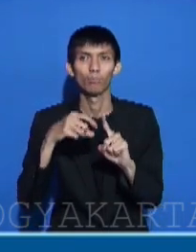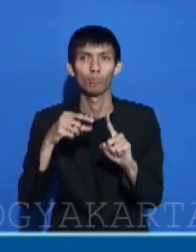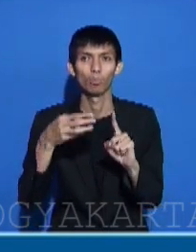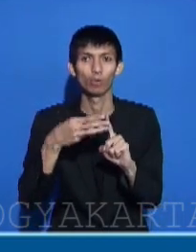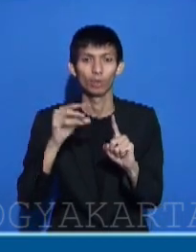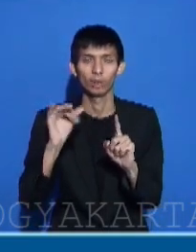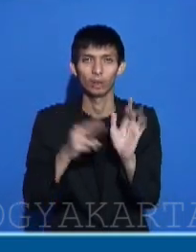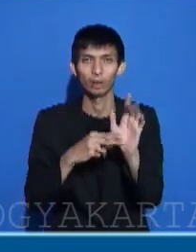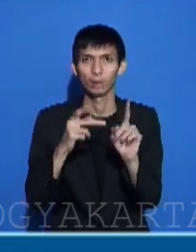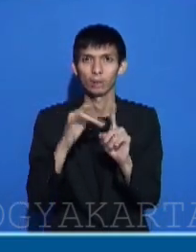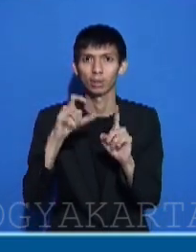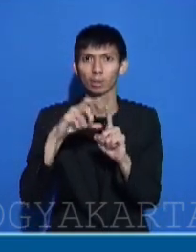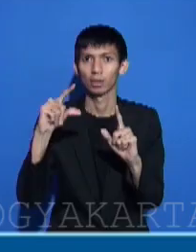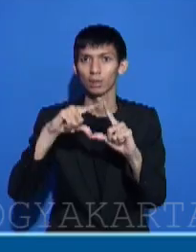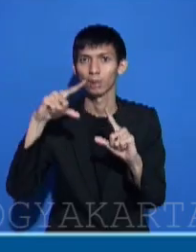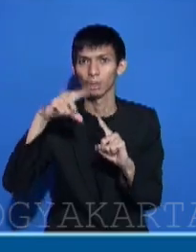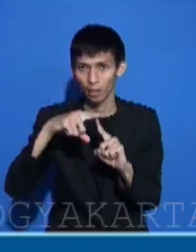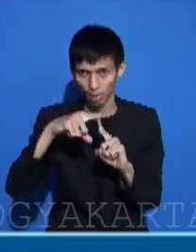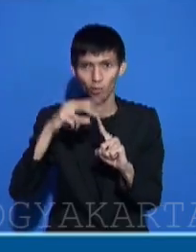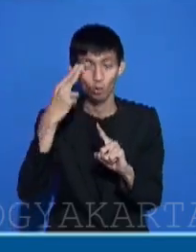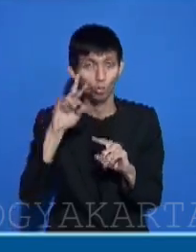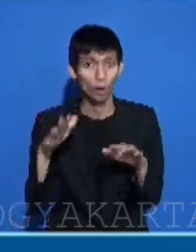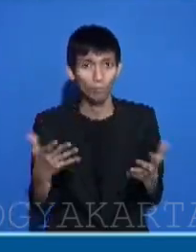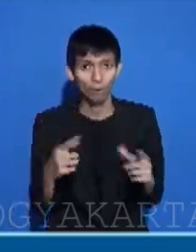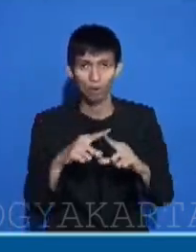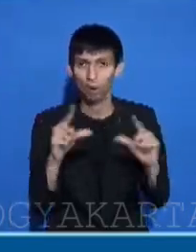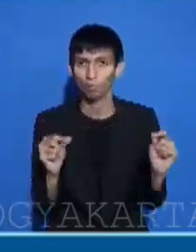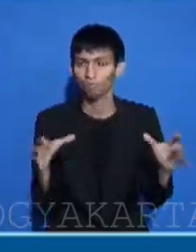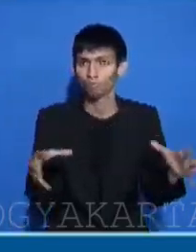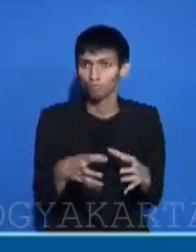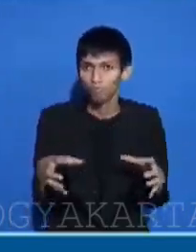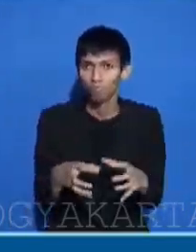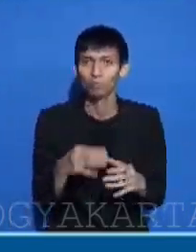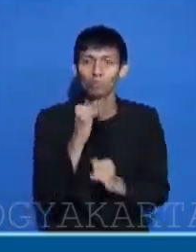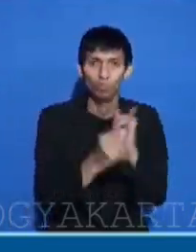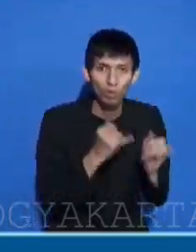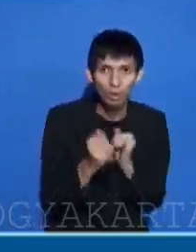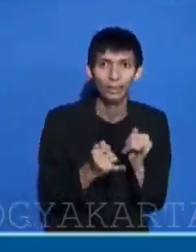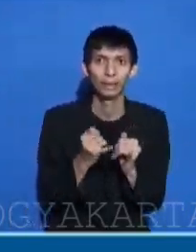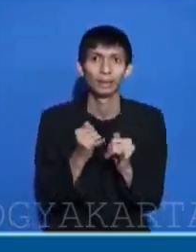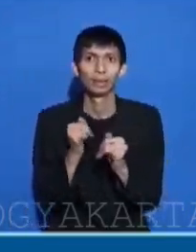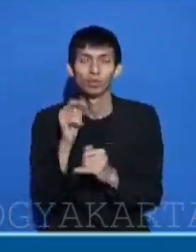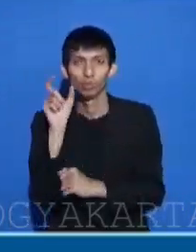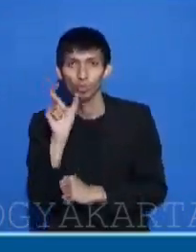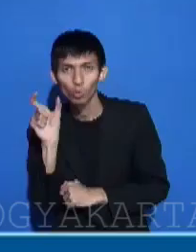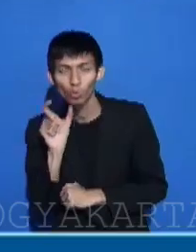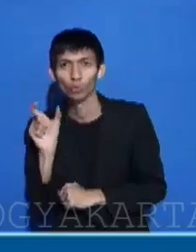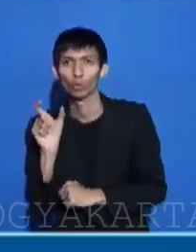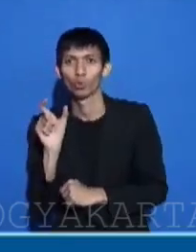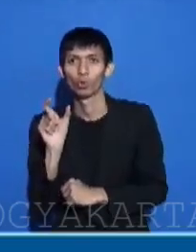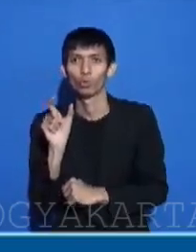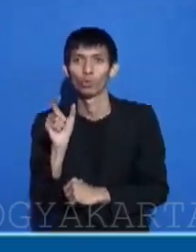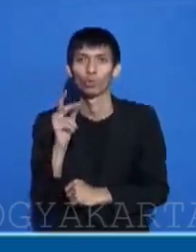menangang keliripun W wten ingkang kelirak Jen abrit Lan ungugah kanizinun